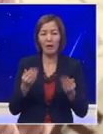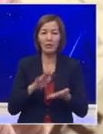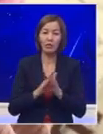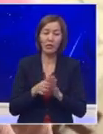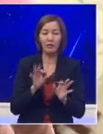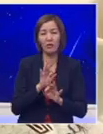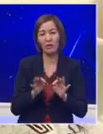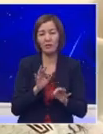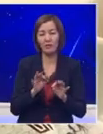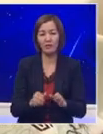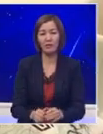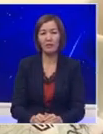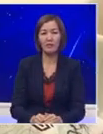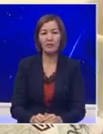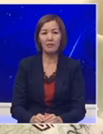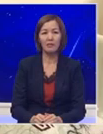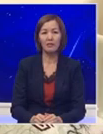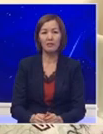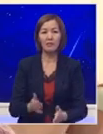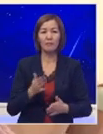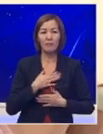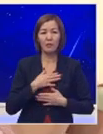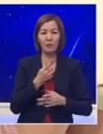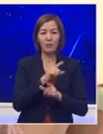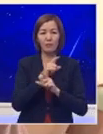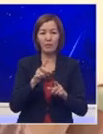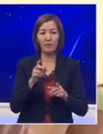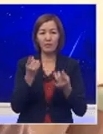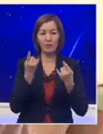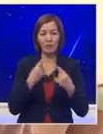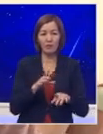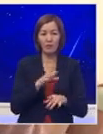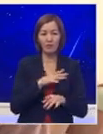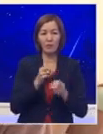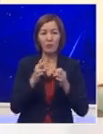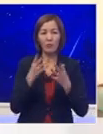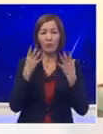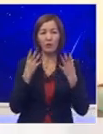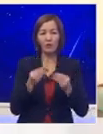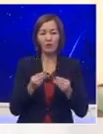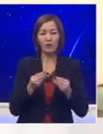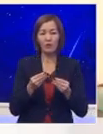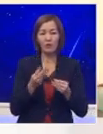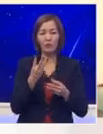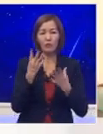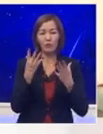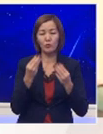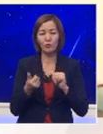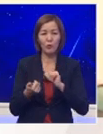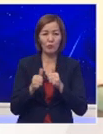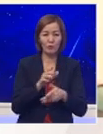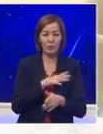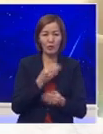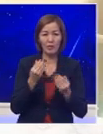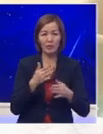жағдайы жақсы. Мен осы областной больницада босандым. Реанимацияда 12 күн жаттық. Сосын ОПН-ға ауыстырды. ОПН-да 3 күн жаттық. Қазір Құдайға